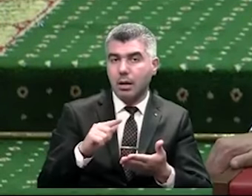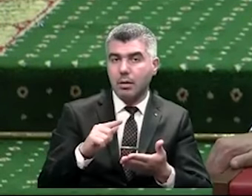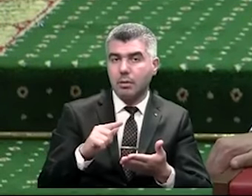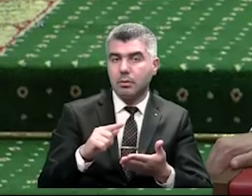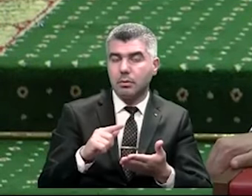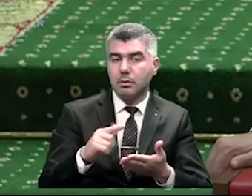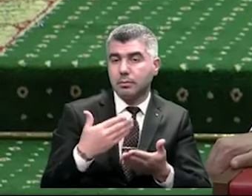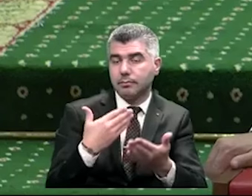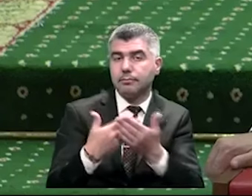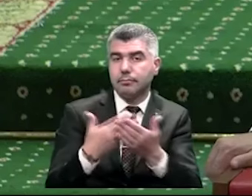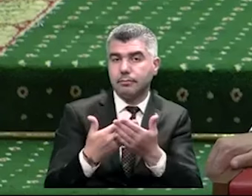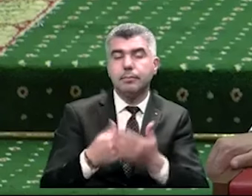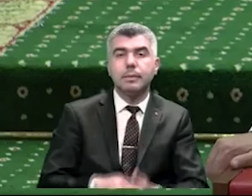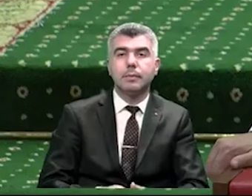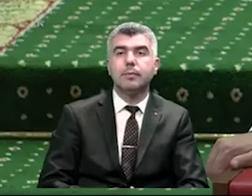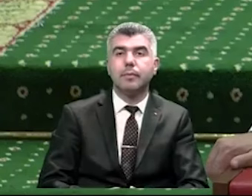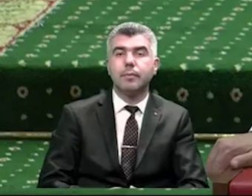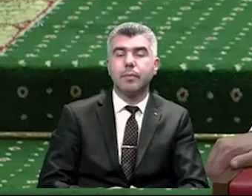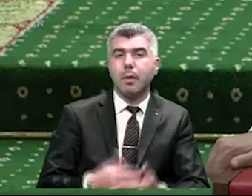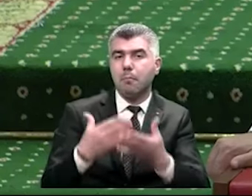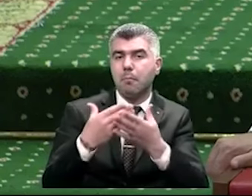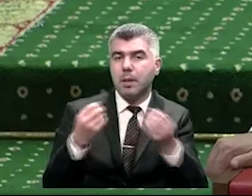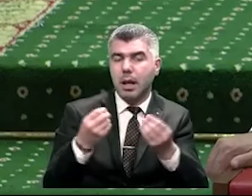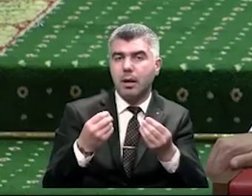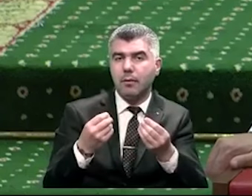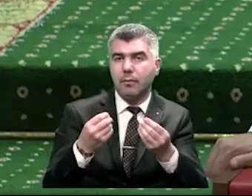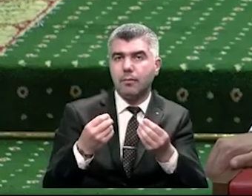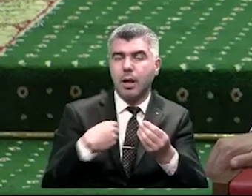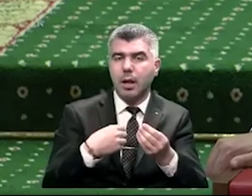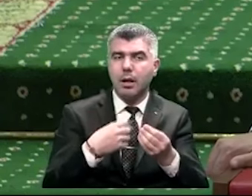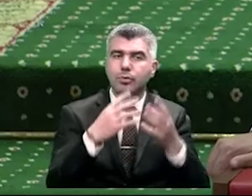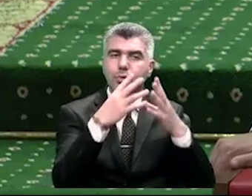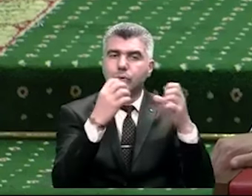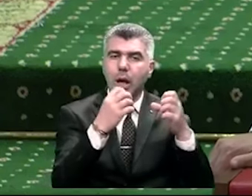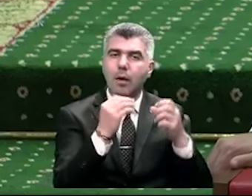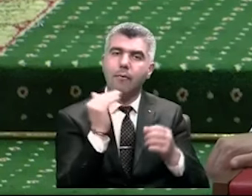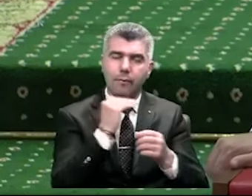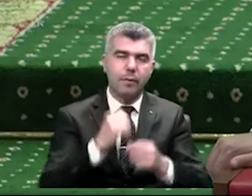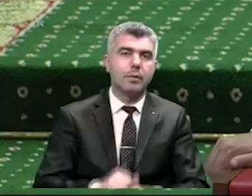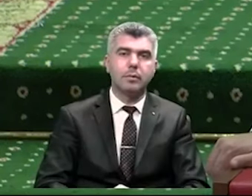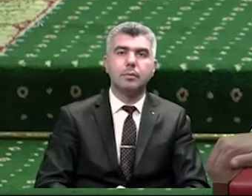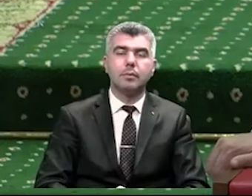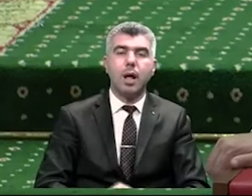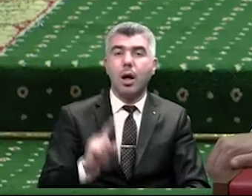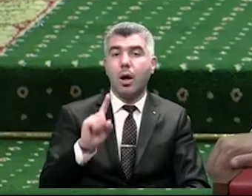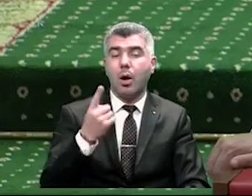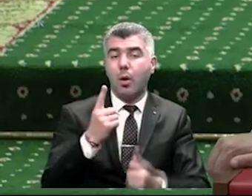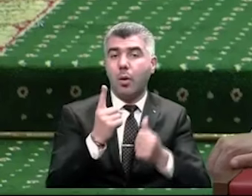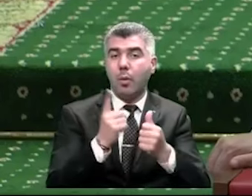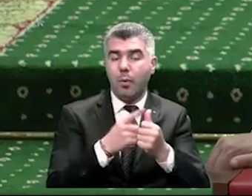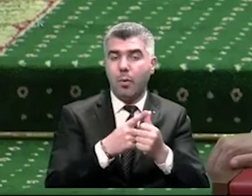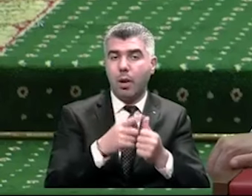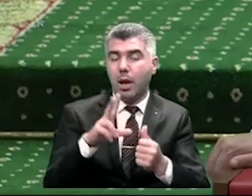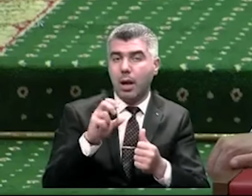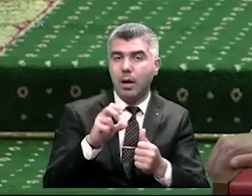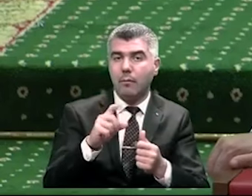مطروحه واللي هي مرتبطه بعديد من القضايا وغ نحاول نلخصها بسرعه اولا ان هنالك كما تعلمون